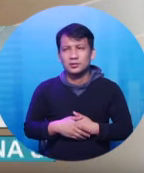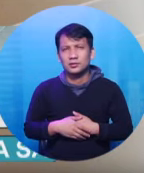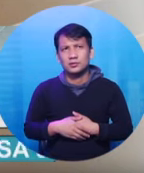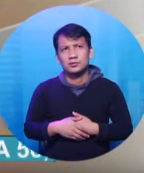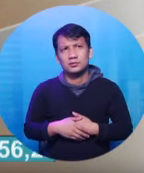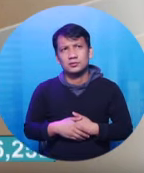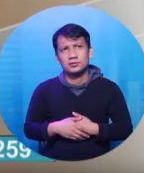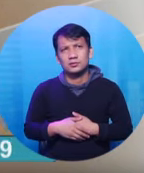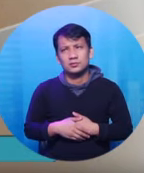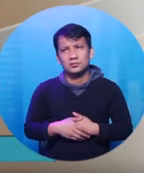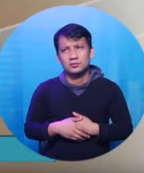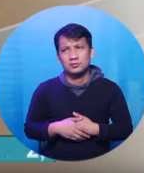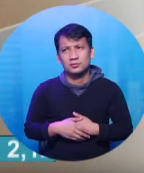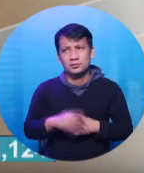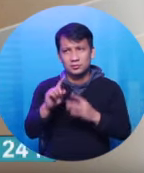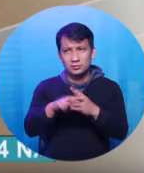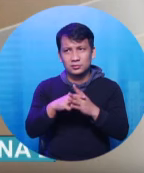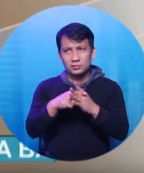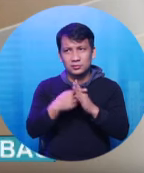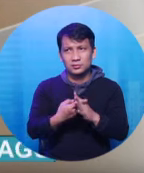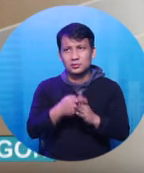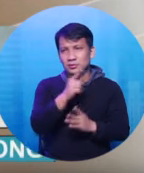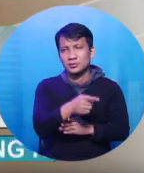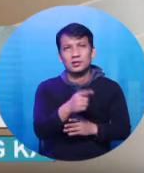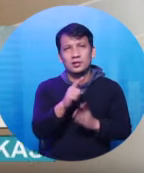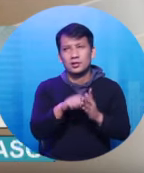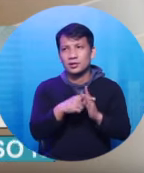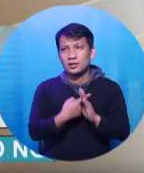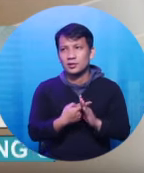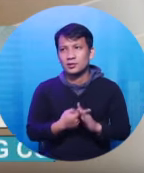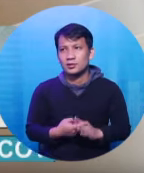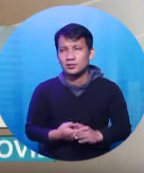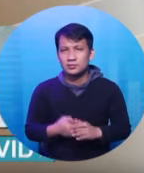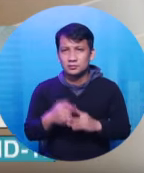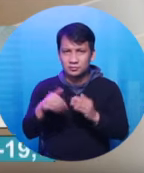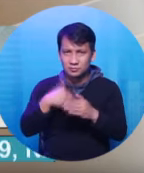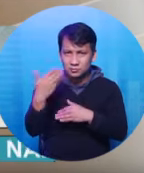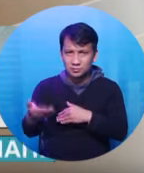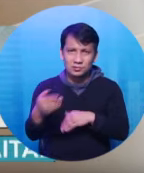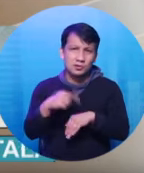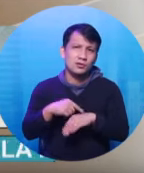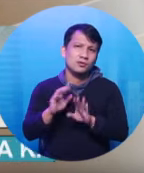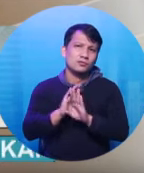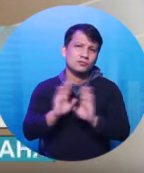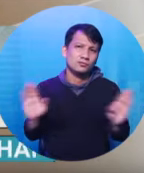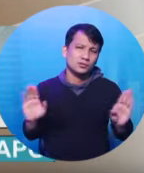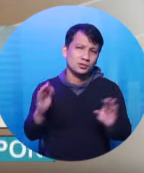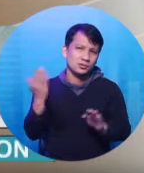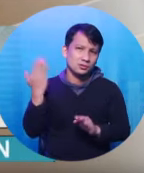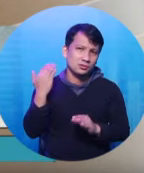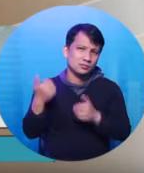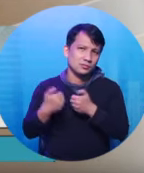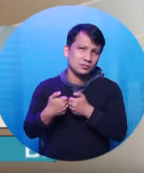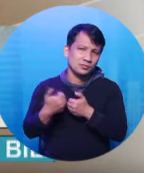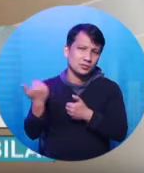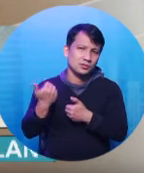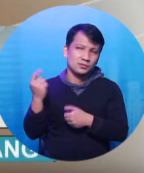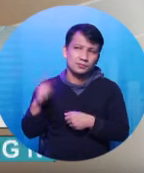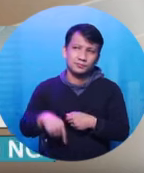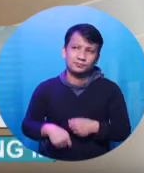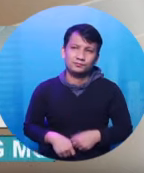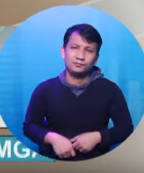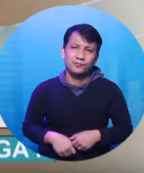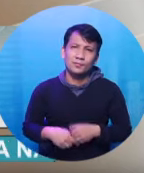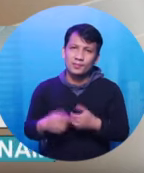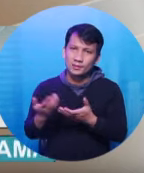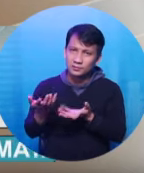Angelica, ikaw naman kasi pinag-ugatan dito lahat kung tutuusin. Okay, so next time, huwag ka na kasing makipagrelasyon pa sa iba.